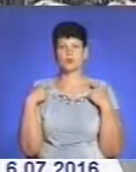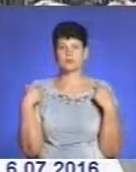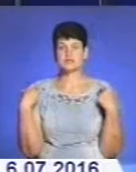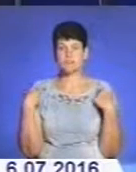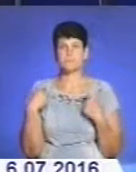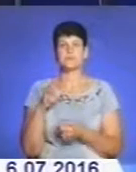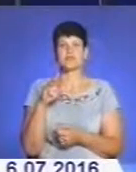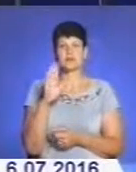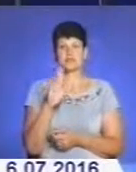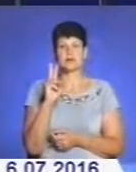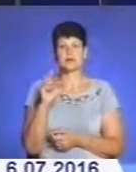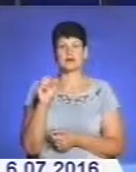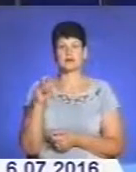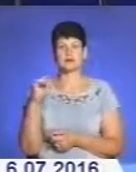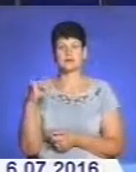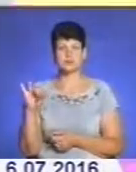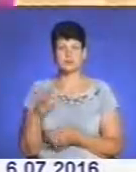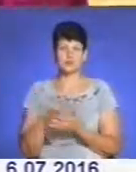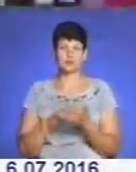Катинський, а ми продовжуємо наш ефір.